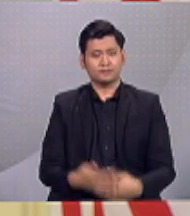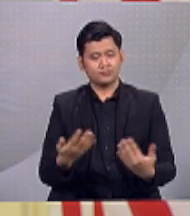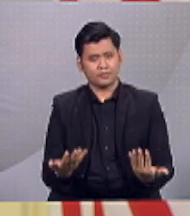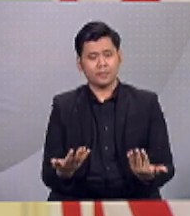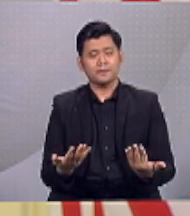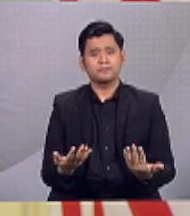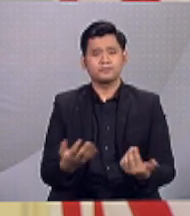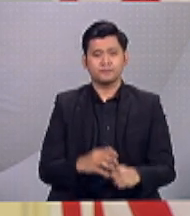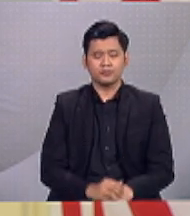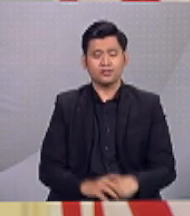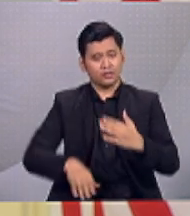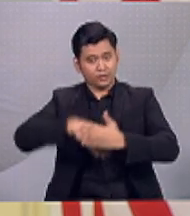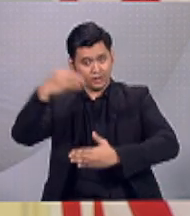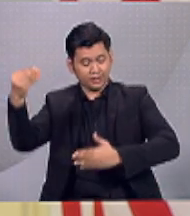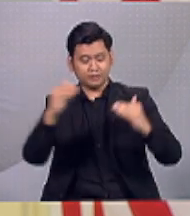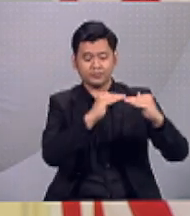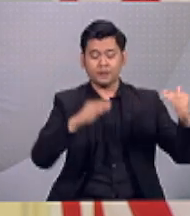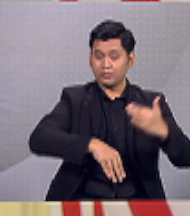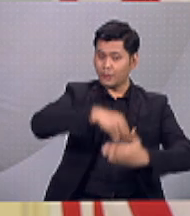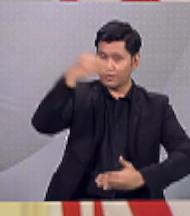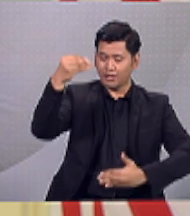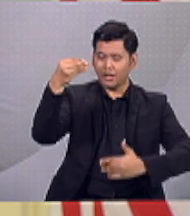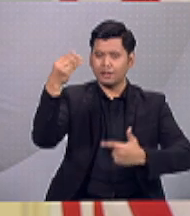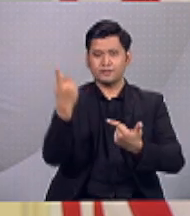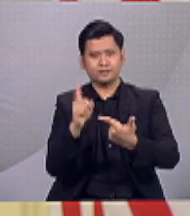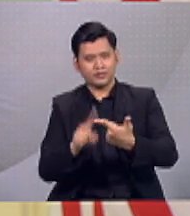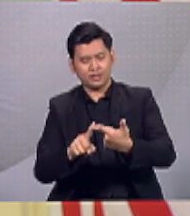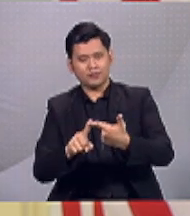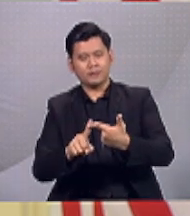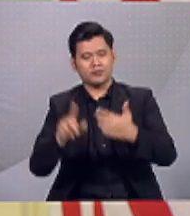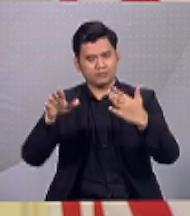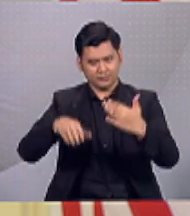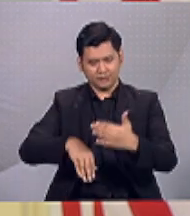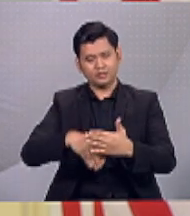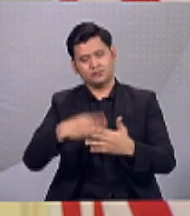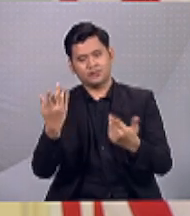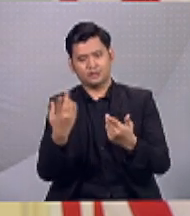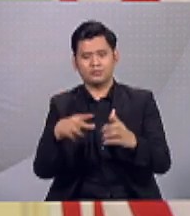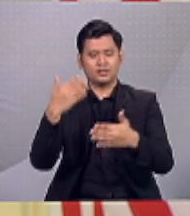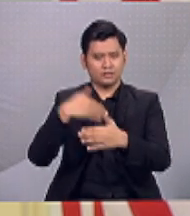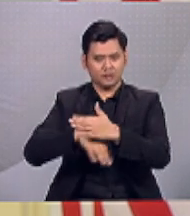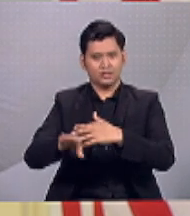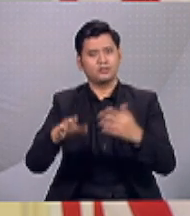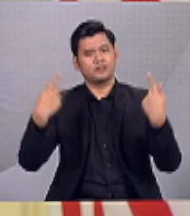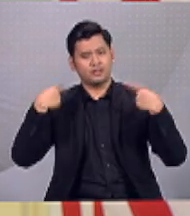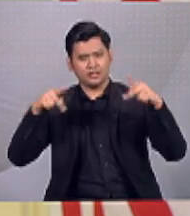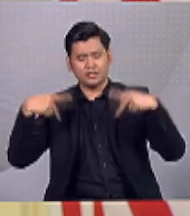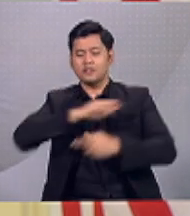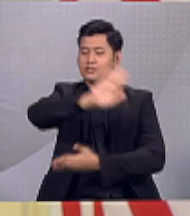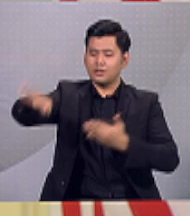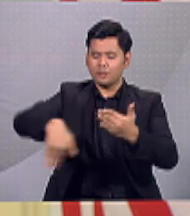pihak di pengeluaran, di bahagian pengeluaran termasuk juga di premis-premis perniagaan,